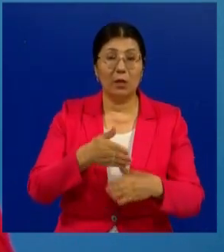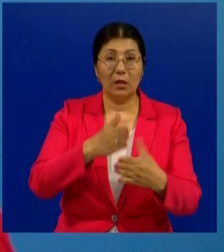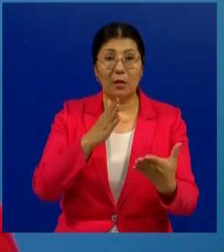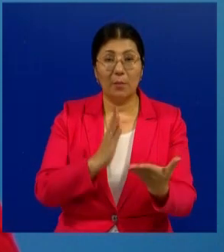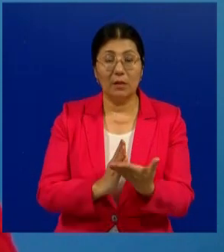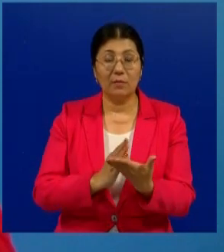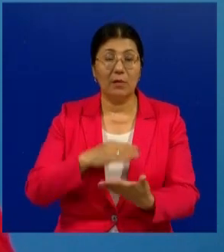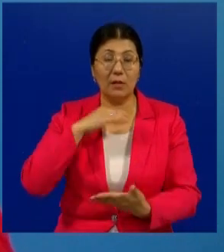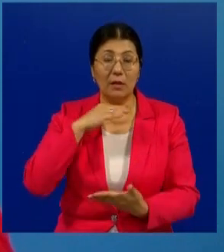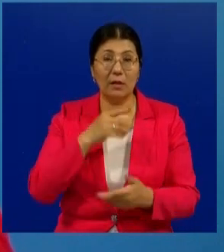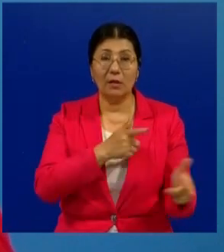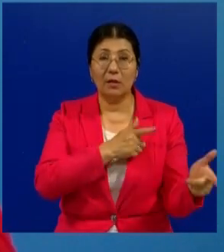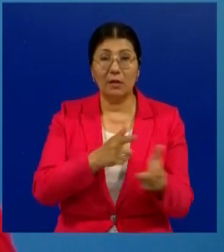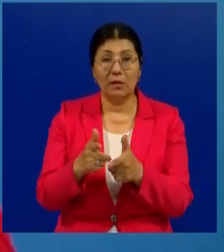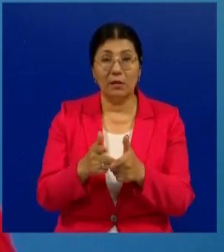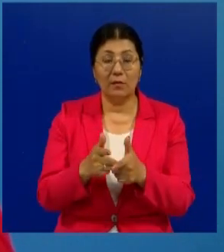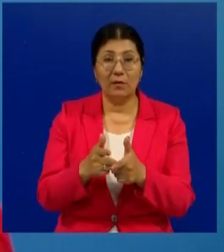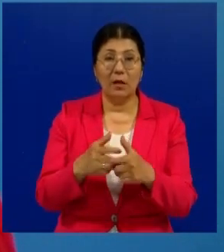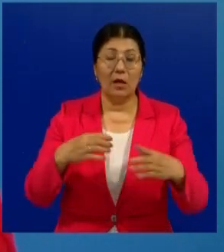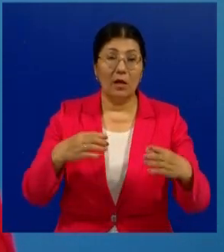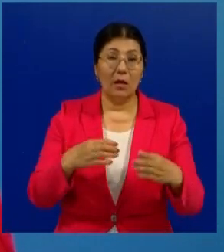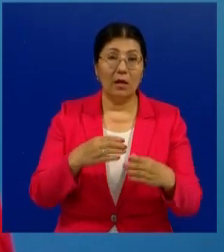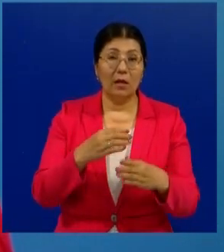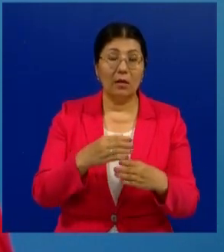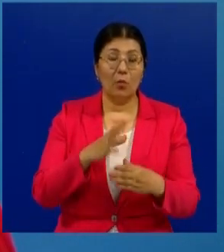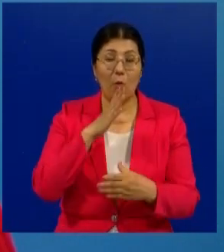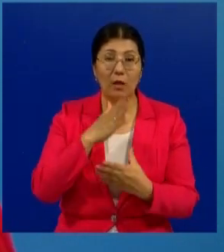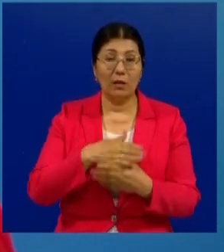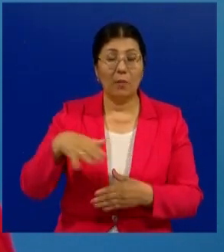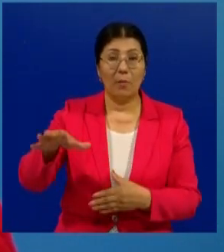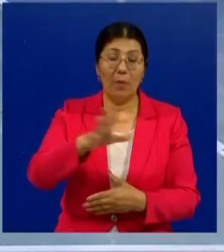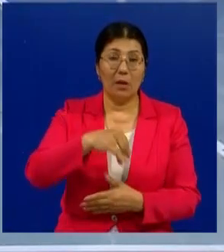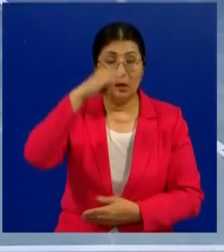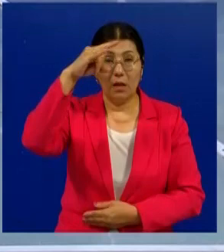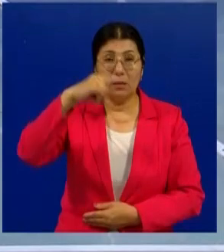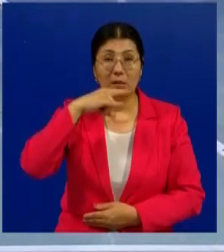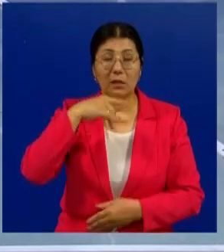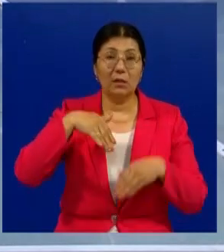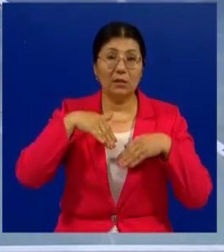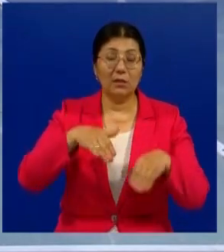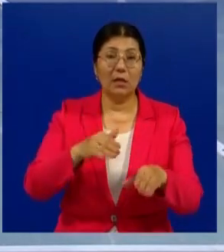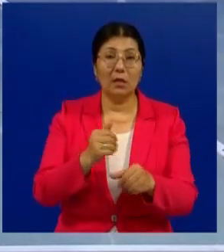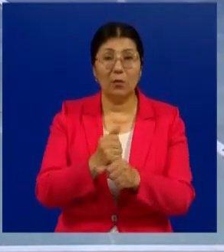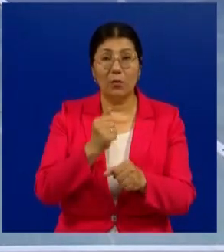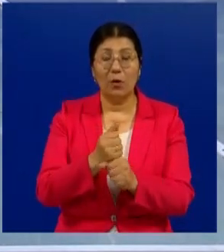дайындау деген сияқты осындай дайындау кезеңдерінде бүкіл қазақстандықтар шығарған өнімдерін орталыққа салық ретінде